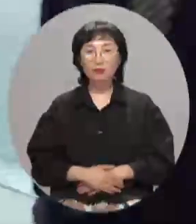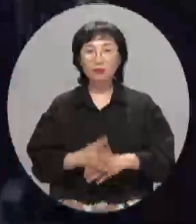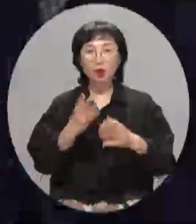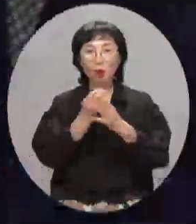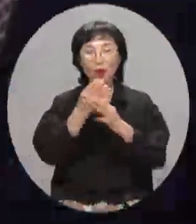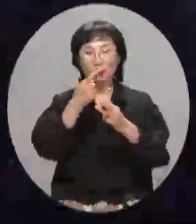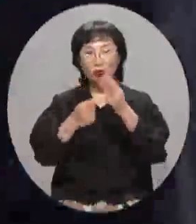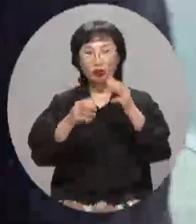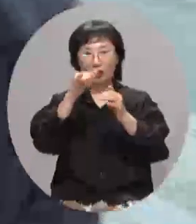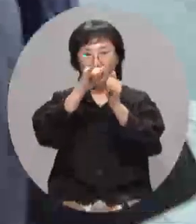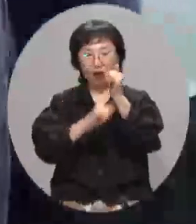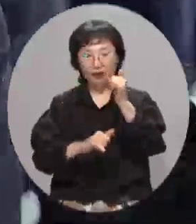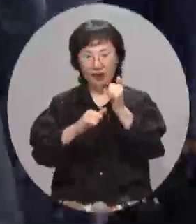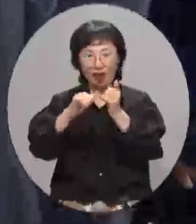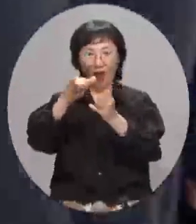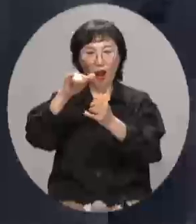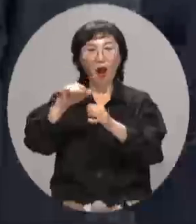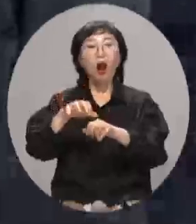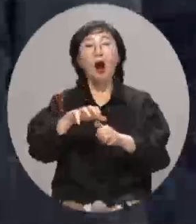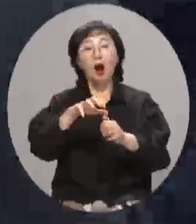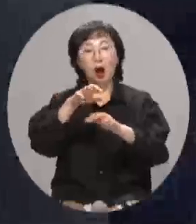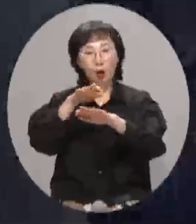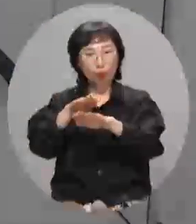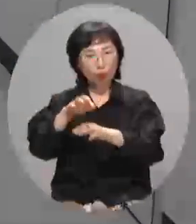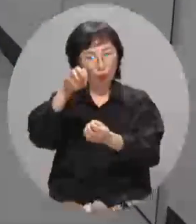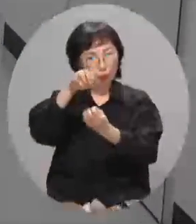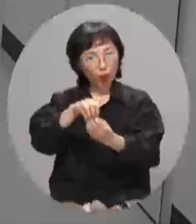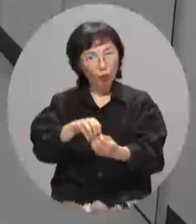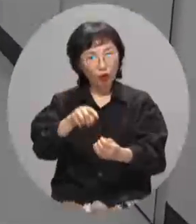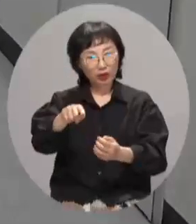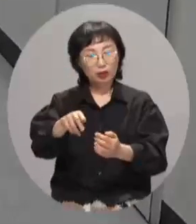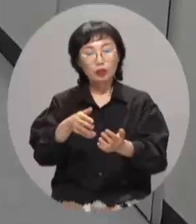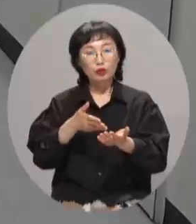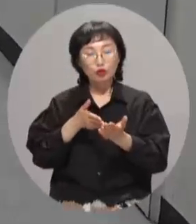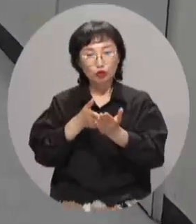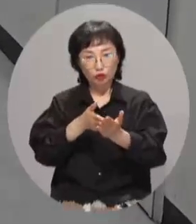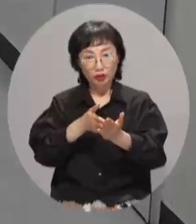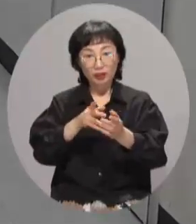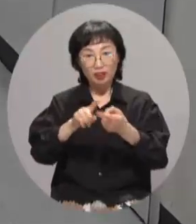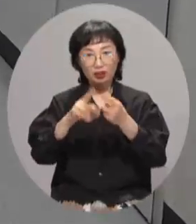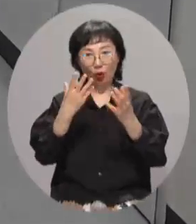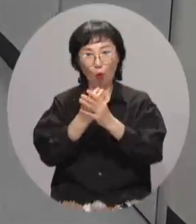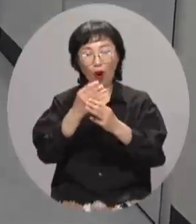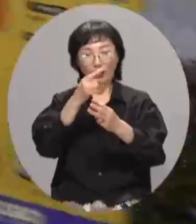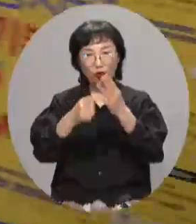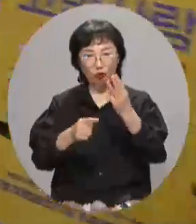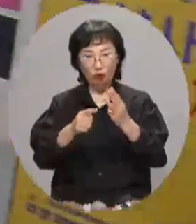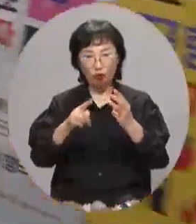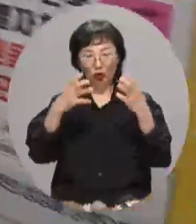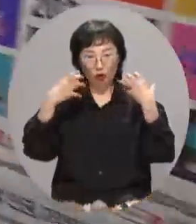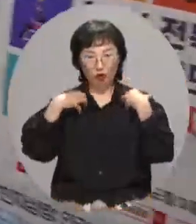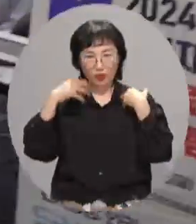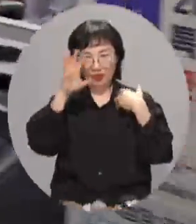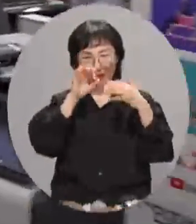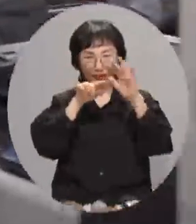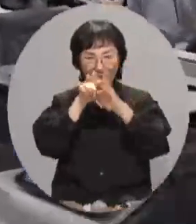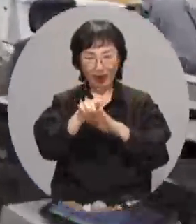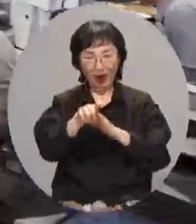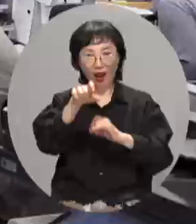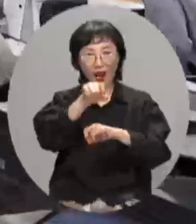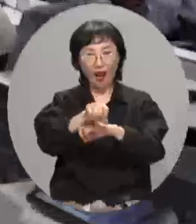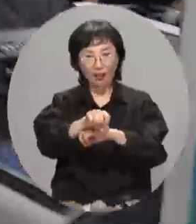완주 역사복원 추진위원회 등 전주완주 통합 추진단체들이 완주군청을 찾았습니다. 행정 통합을